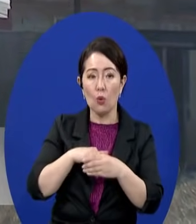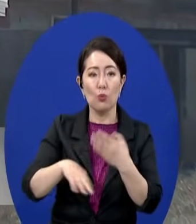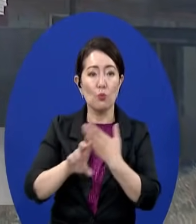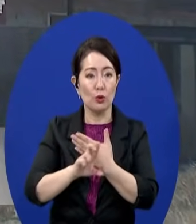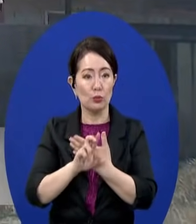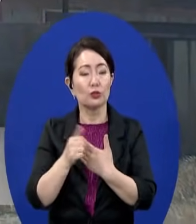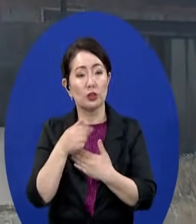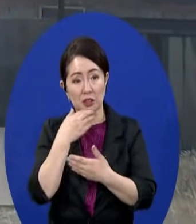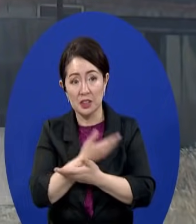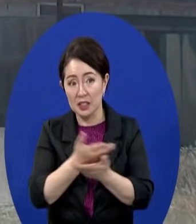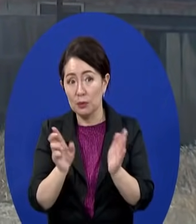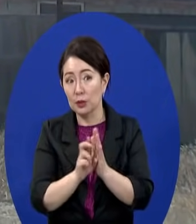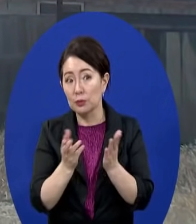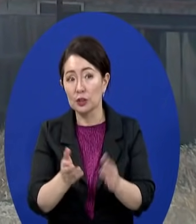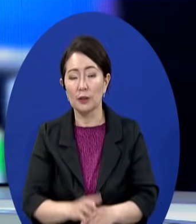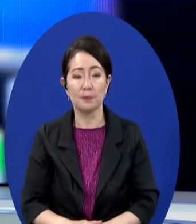юм а.